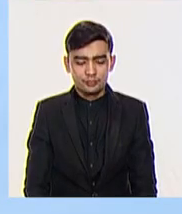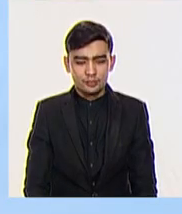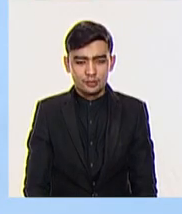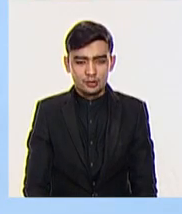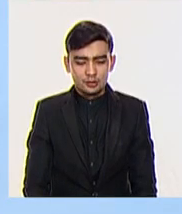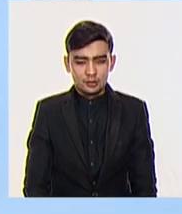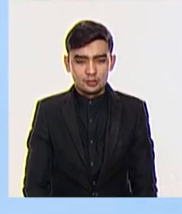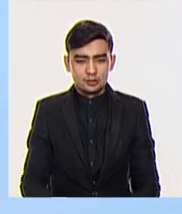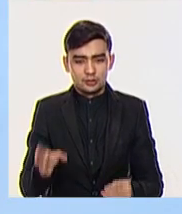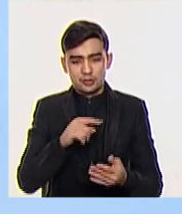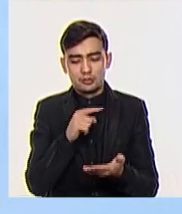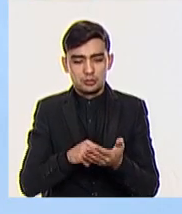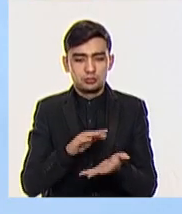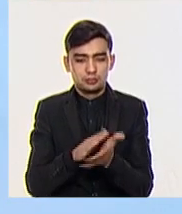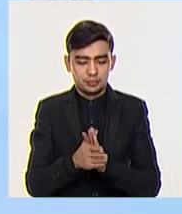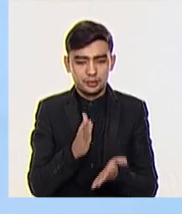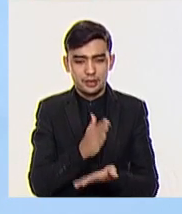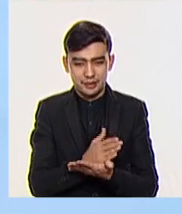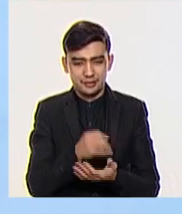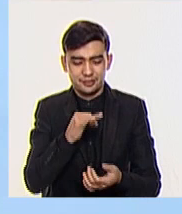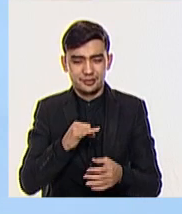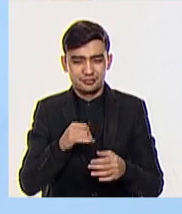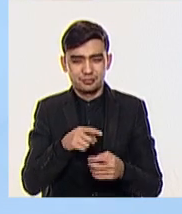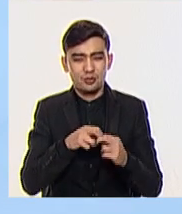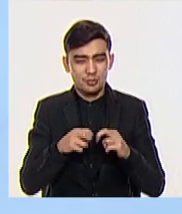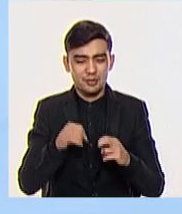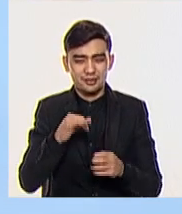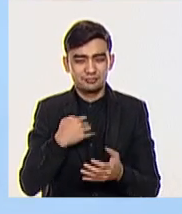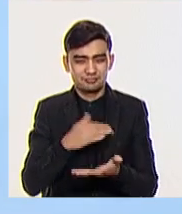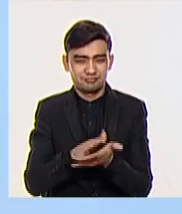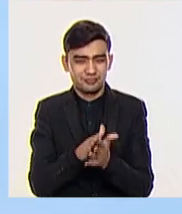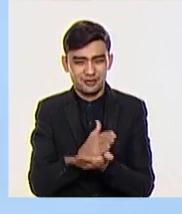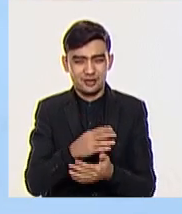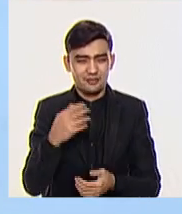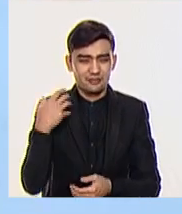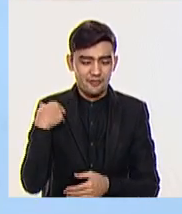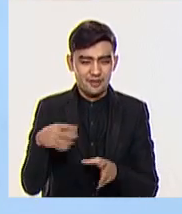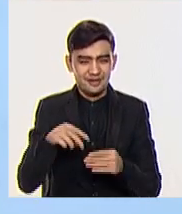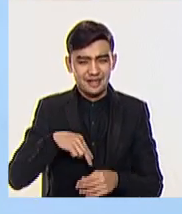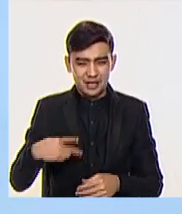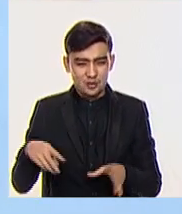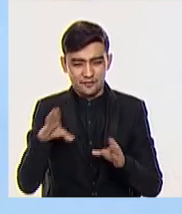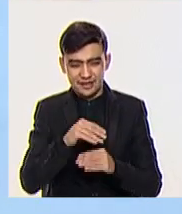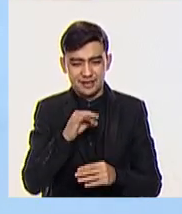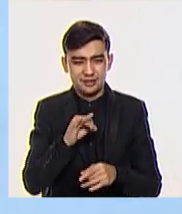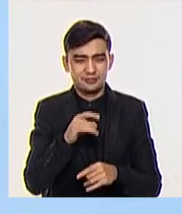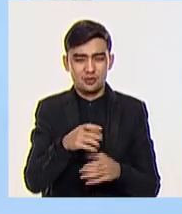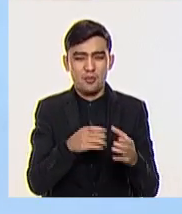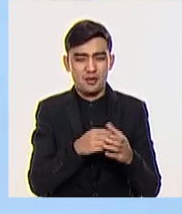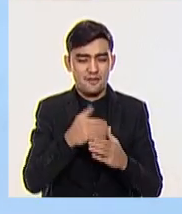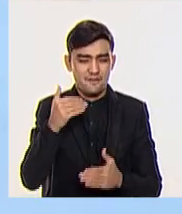Данный вопрос рассматривается, ведутся переговоры, в том числе ведутся переговоры с учредителями и советом директоров указанной